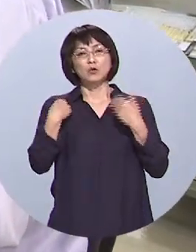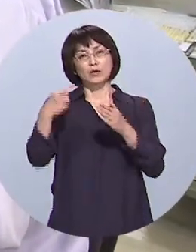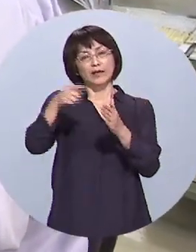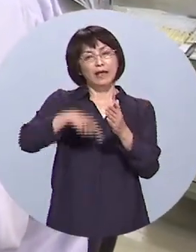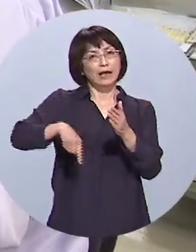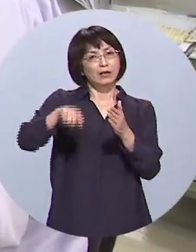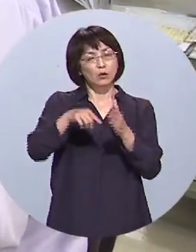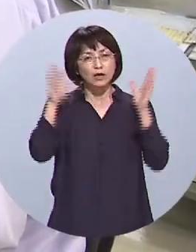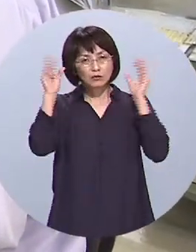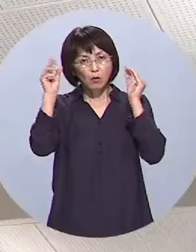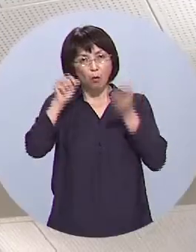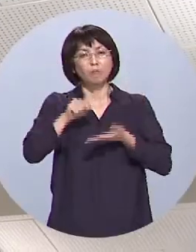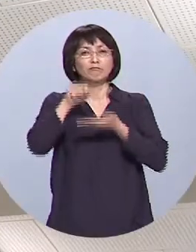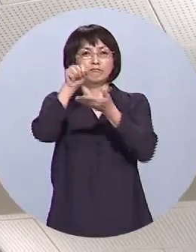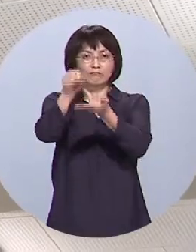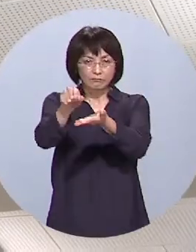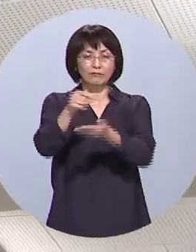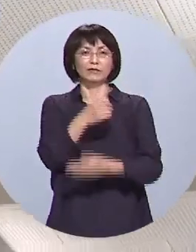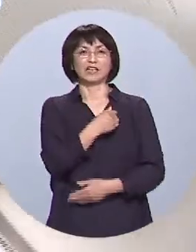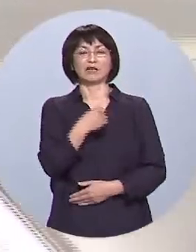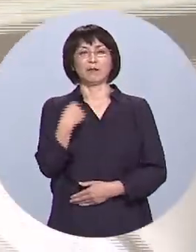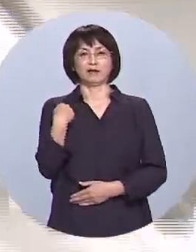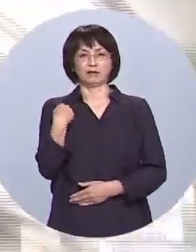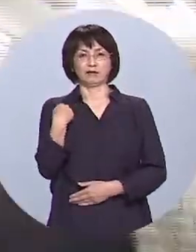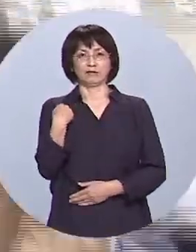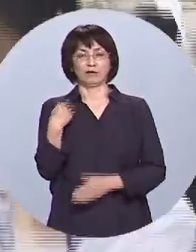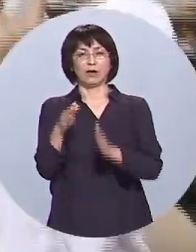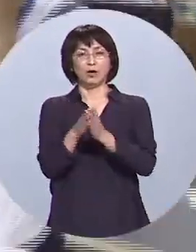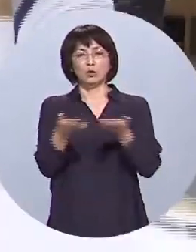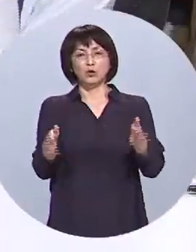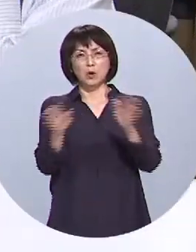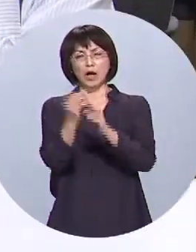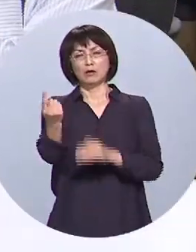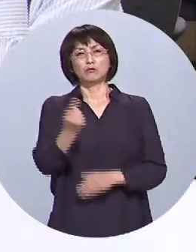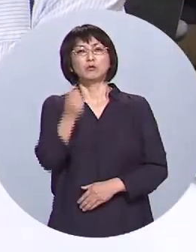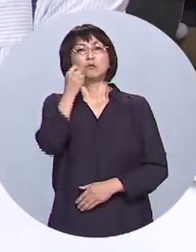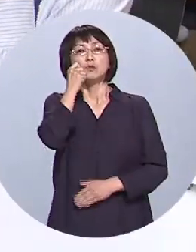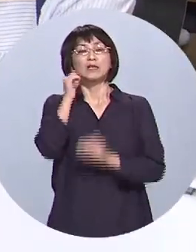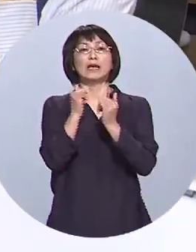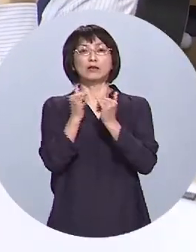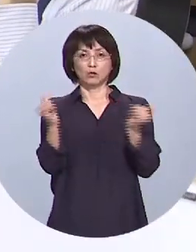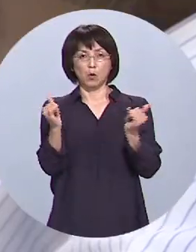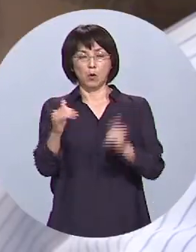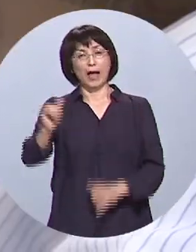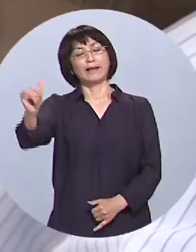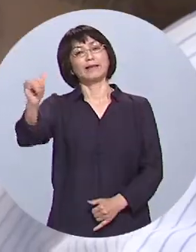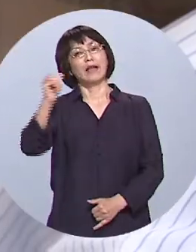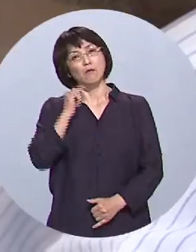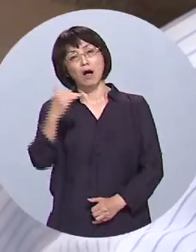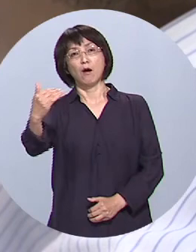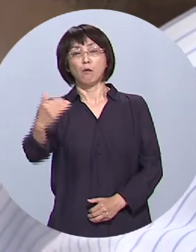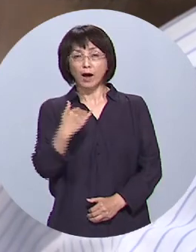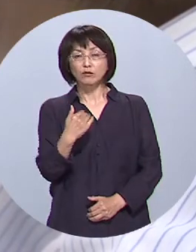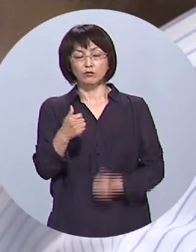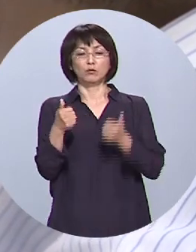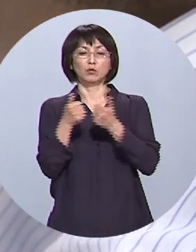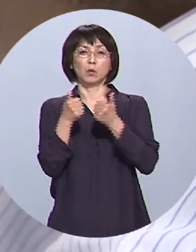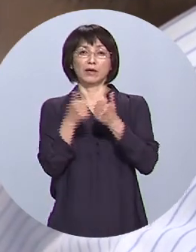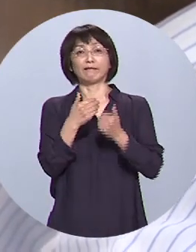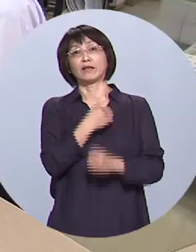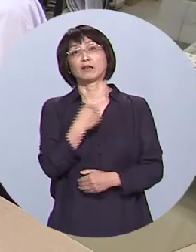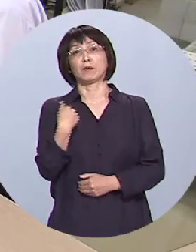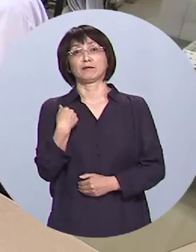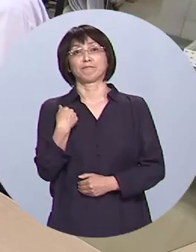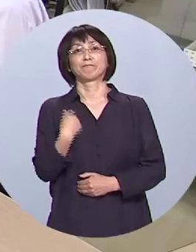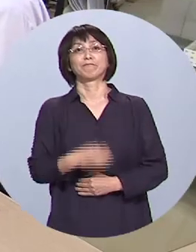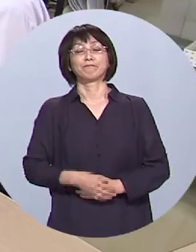源を提案します。また図書館に直接来館しなくても電話やファックスなどで相談することもできます